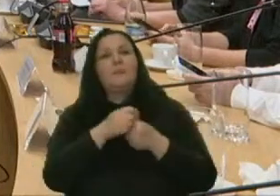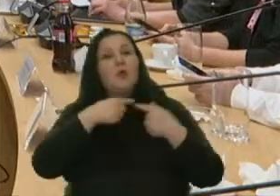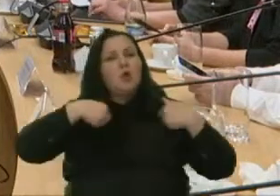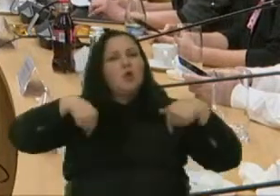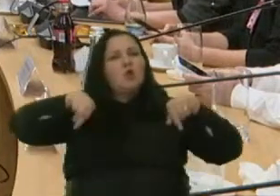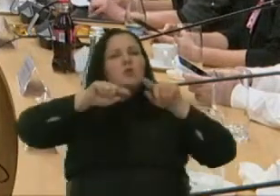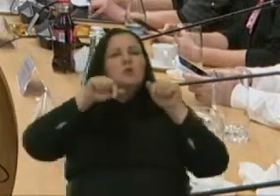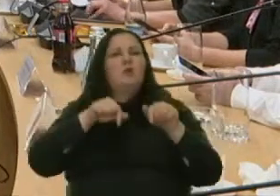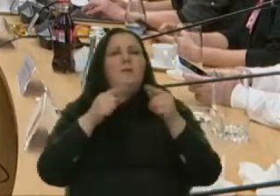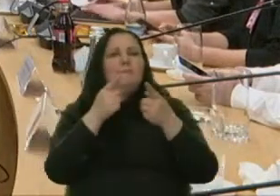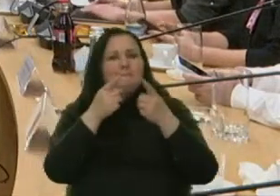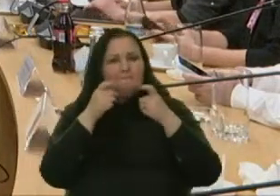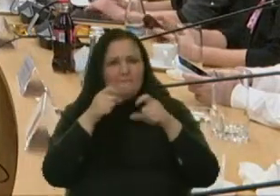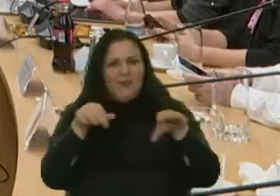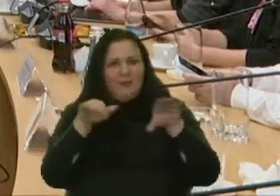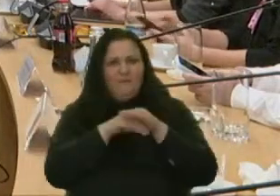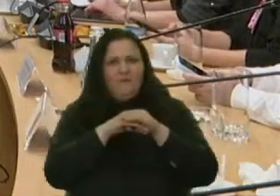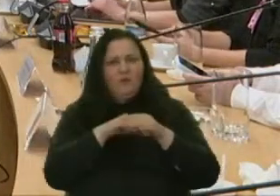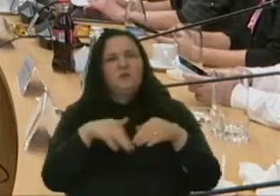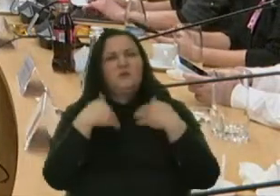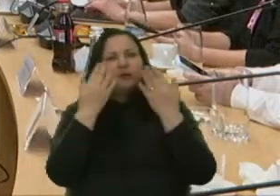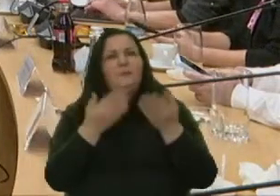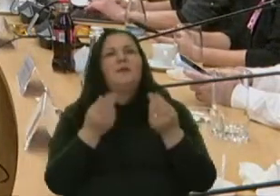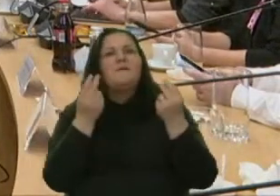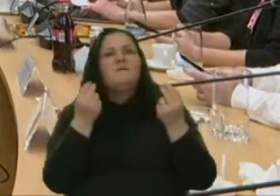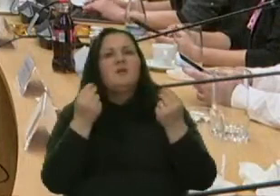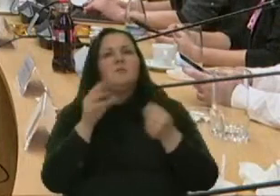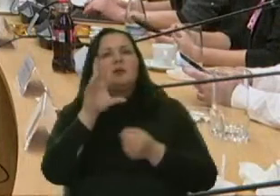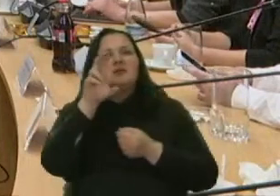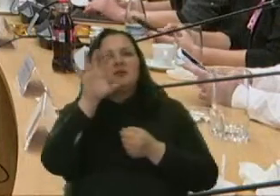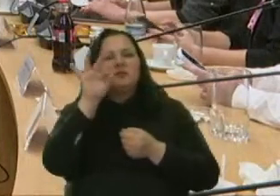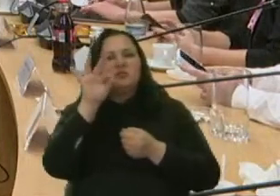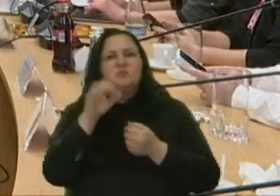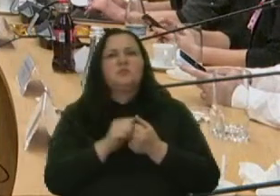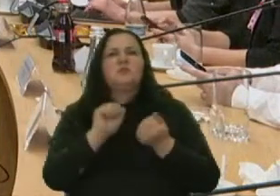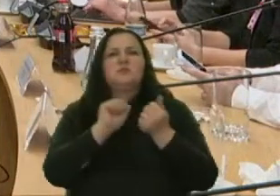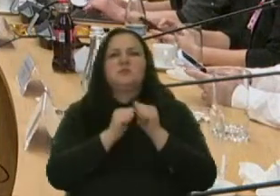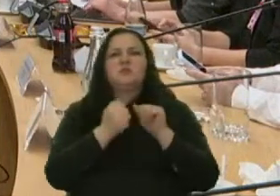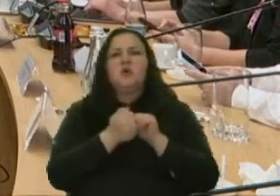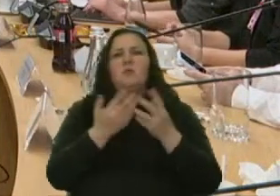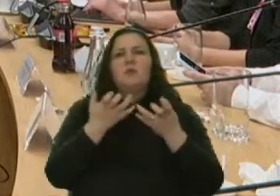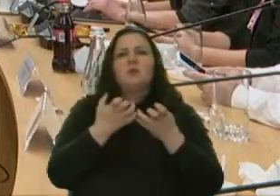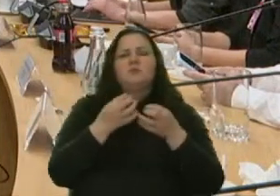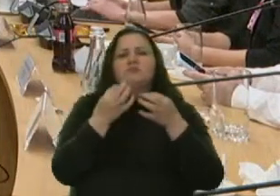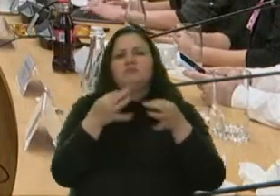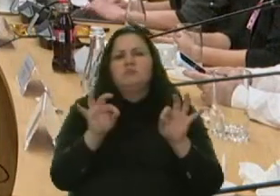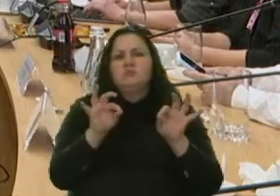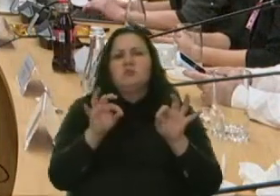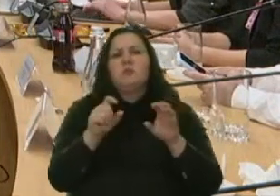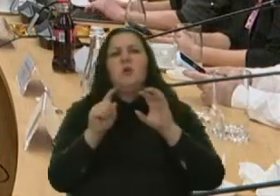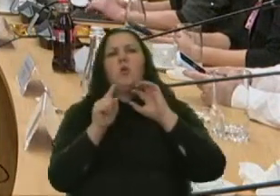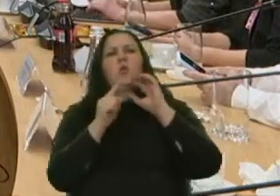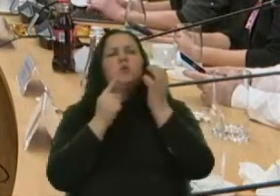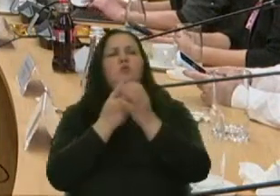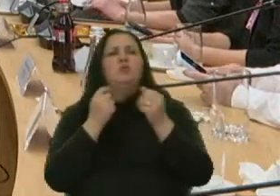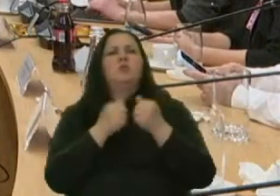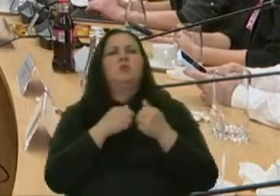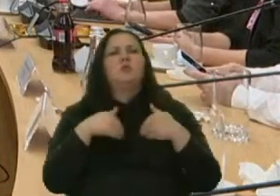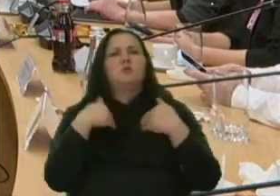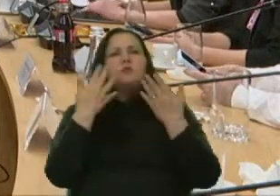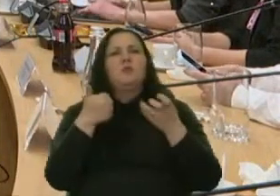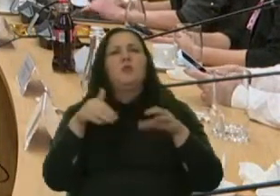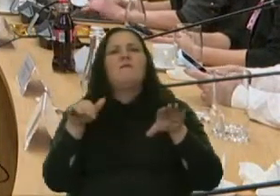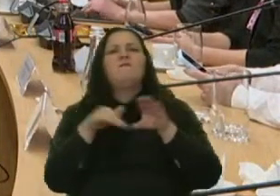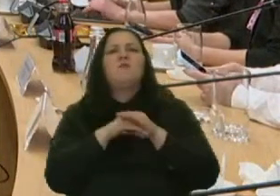aici prin votul dat pe finanțare pe 350 sau pentru fenomenul cultural dăm un